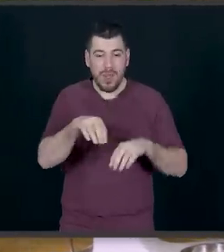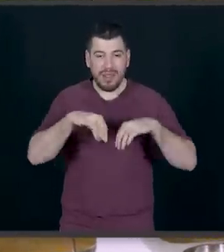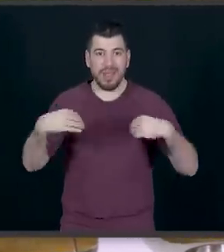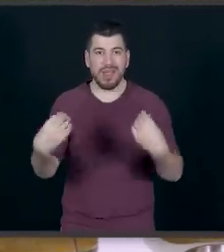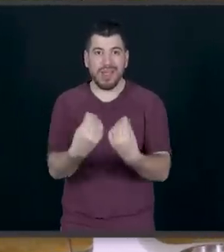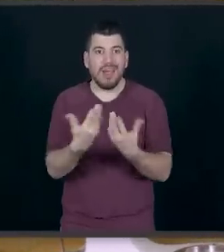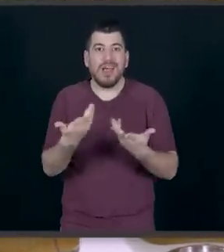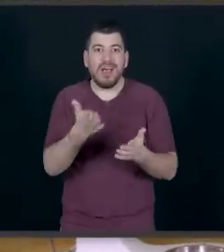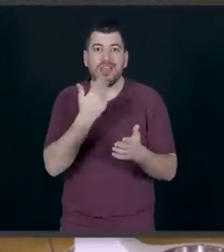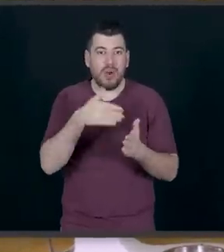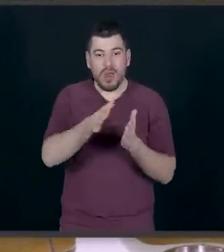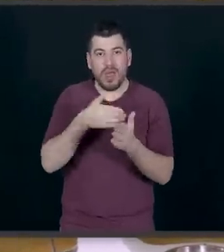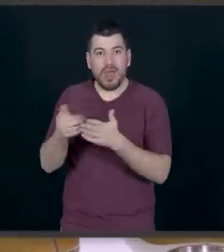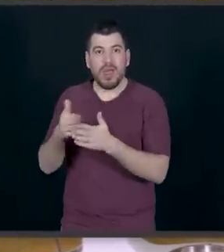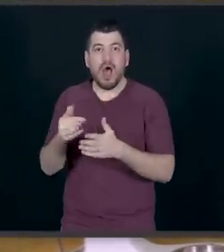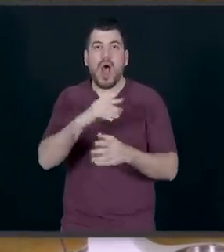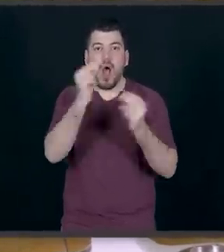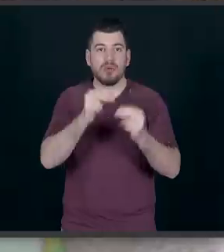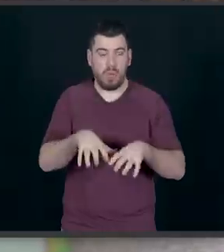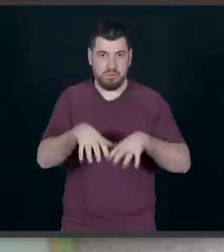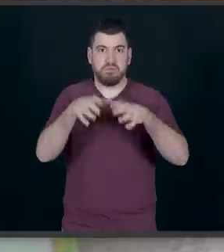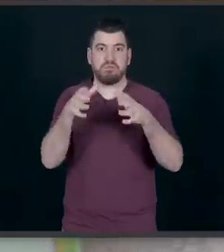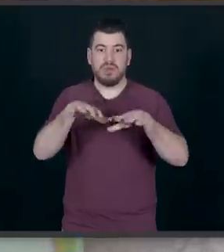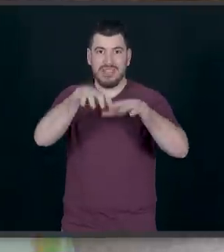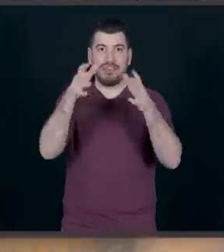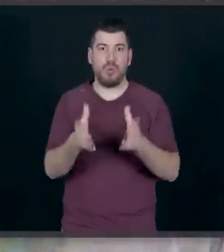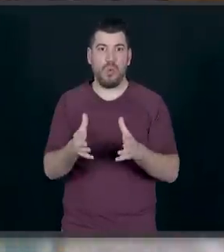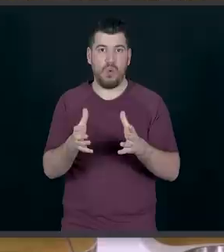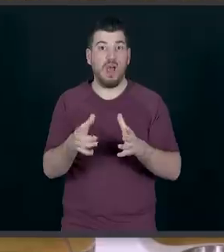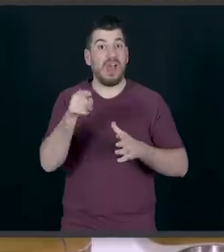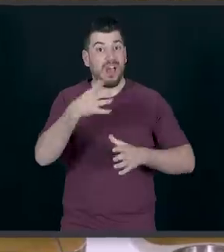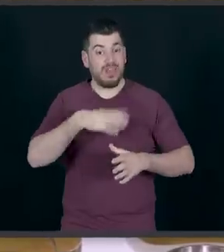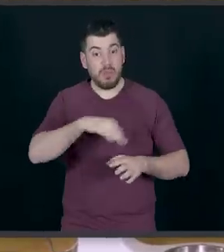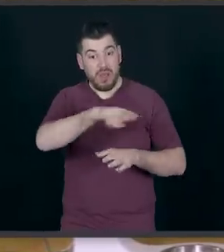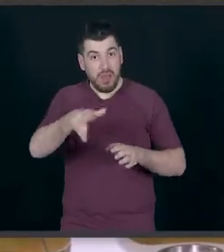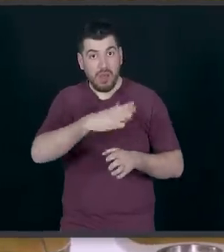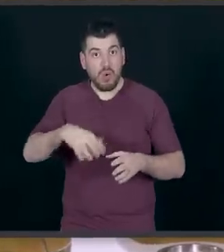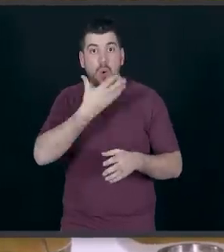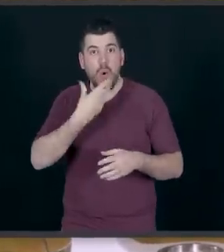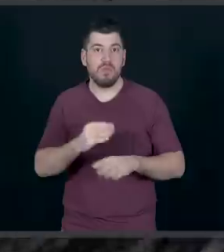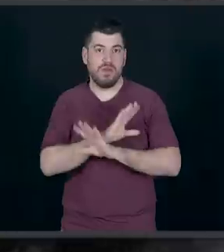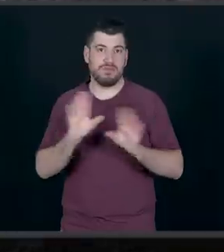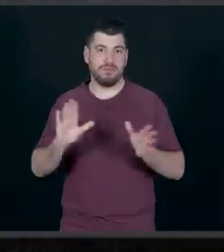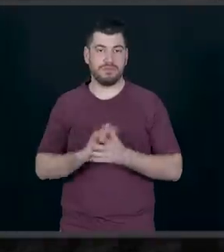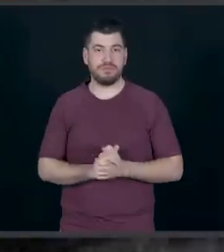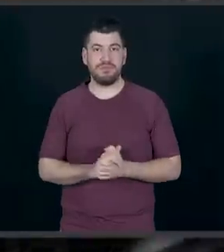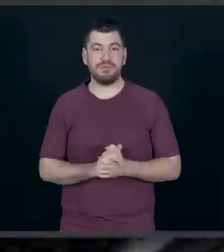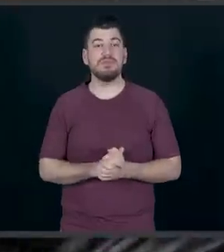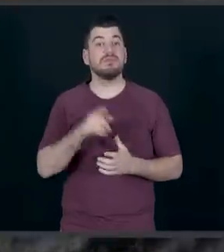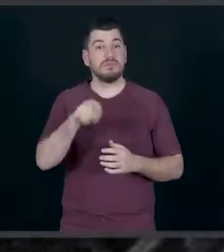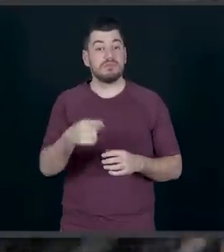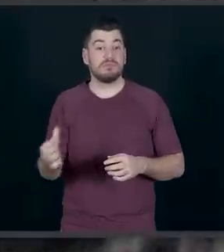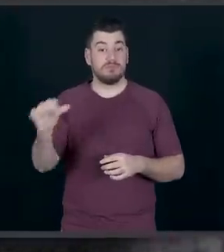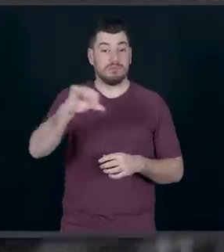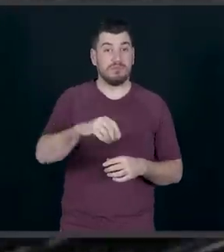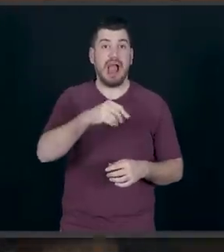η φόρμα. Άμα βούτυρο αλευρώσουμε πάρα πολύ καλά, θα φουσκώσει ομοιόμορφα. Λοιπόν, έριξα αρκετό βούτυρο. Θα ρίξω και λίγο αλευράκι